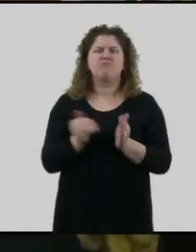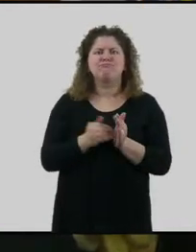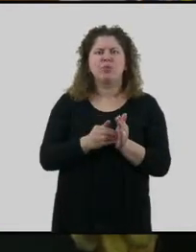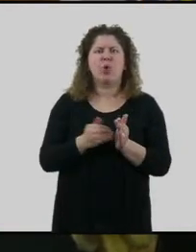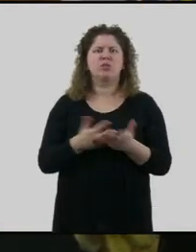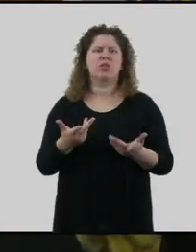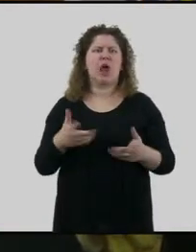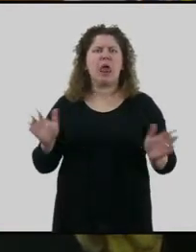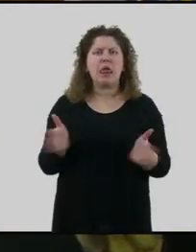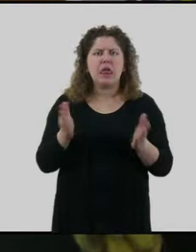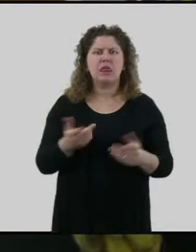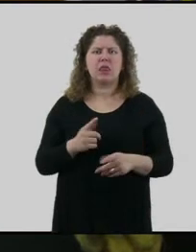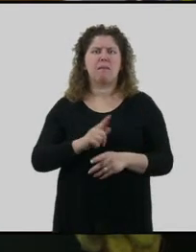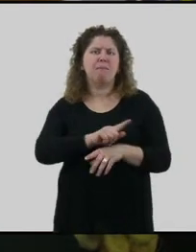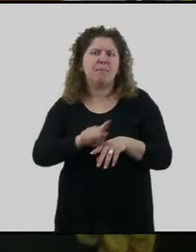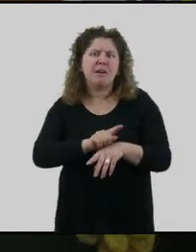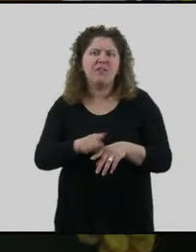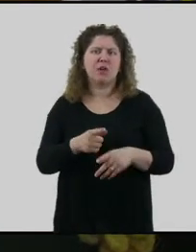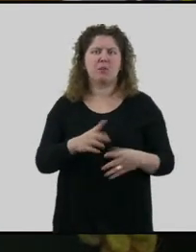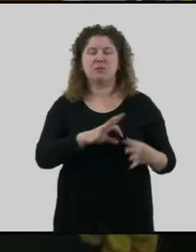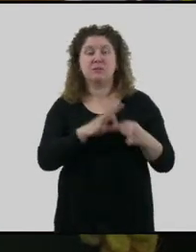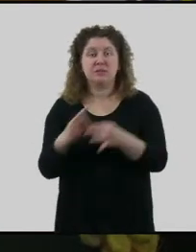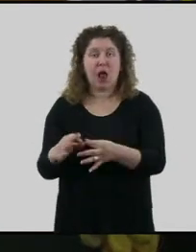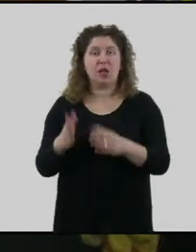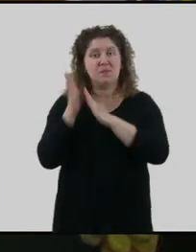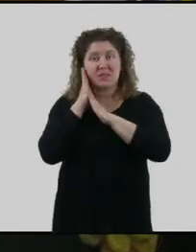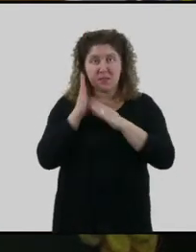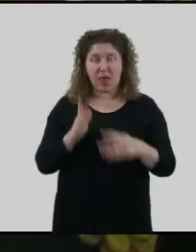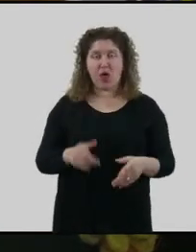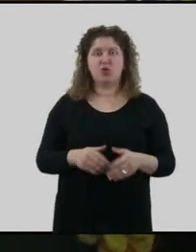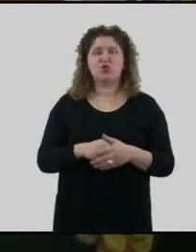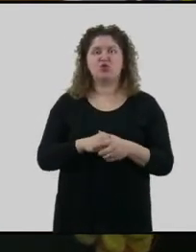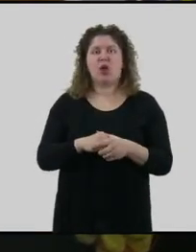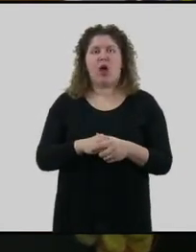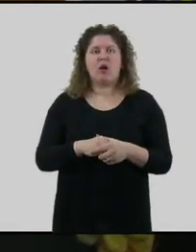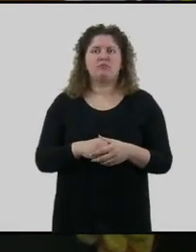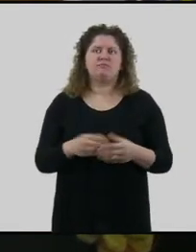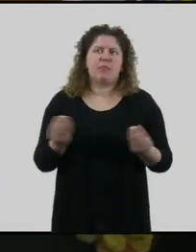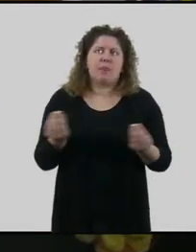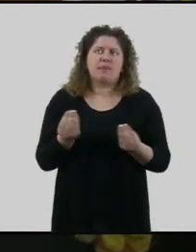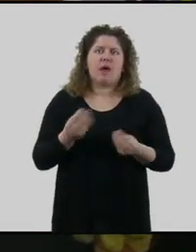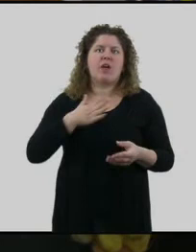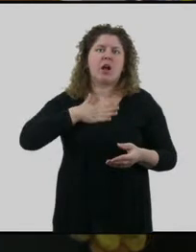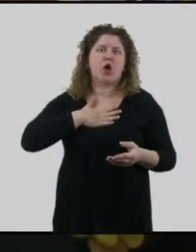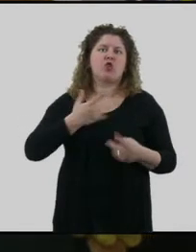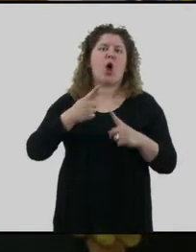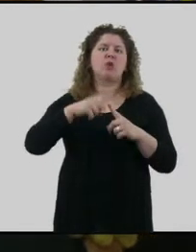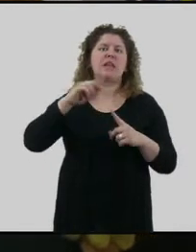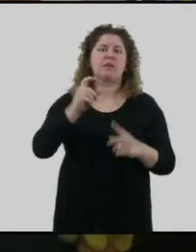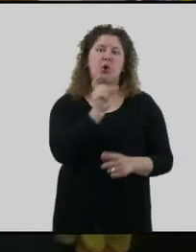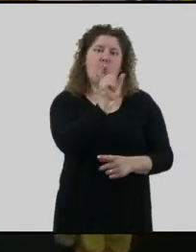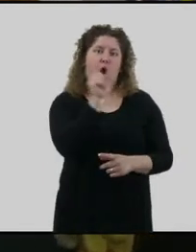za hitnim, privremenim, stalnim smještajem, čisto neka naša terminologija,